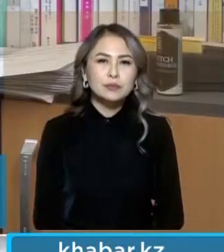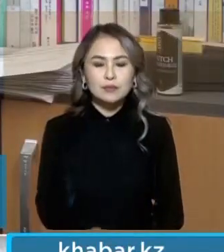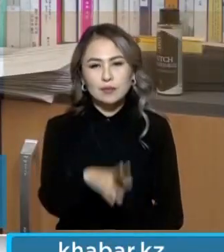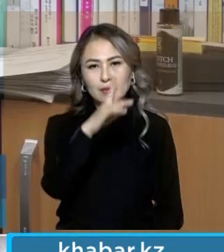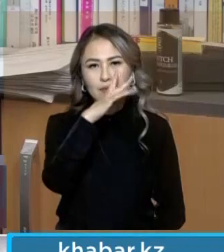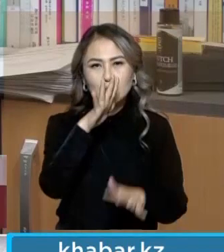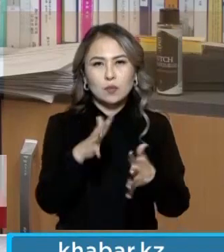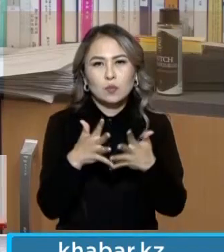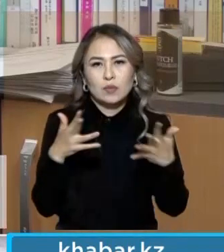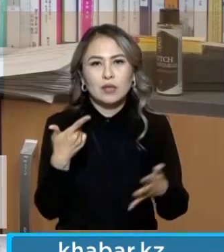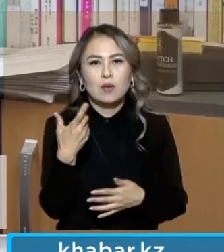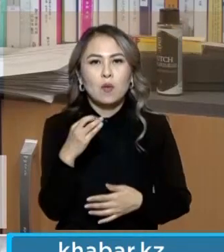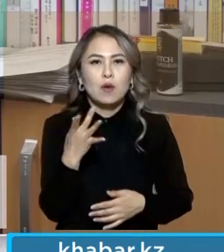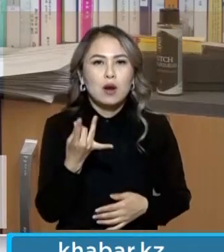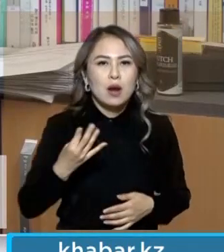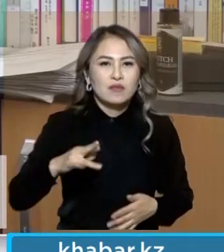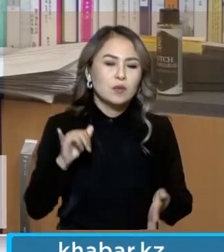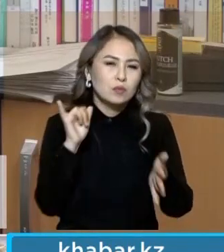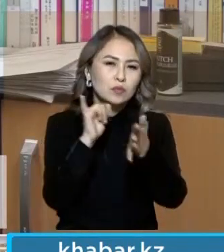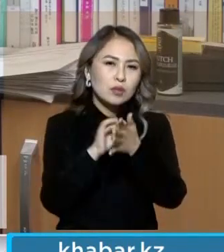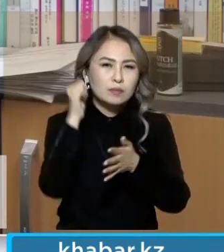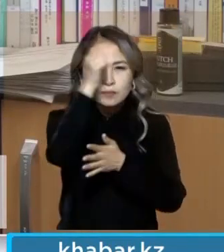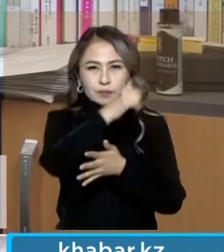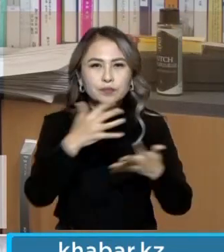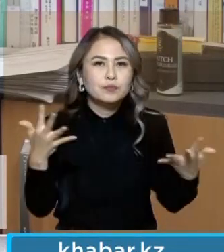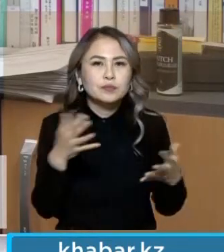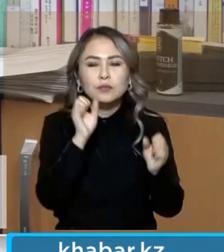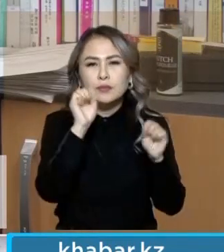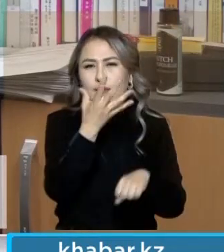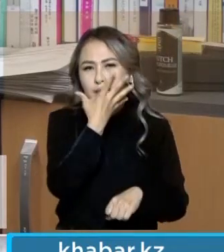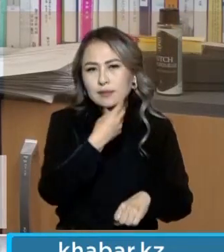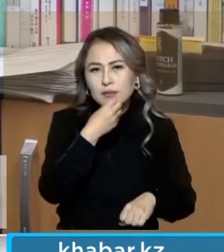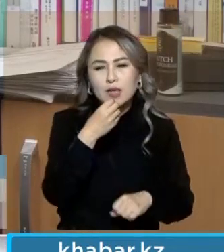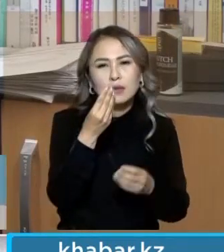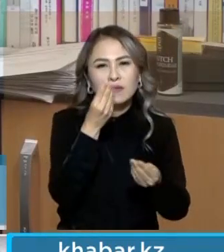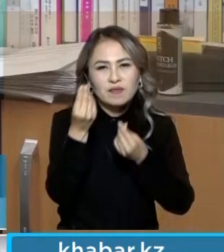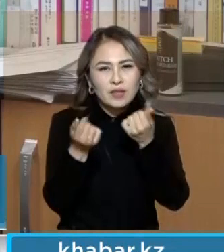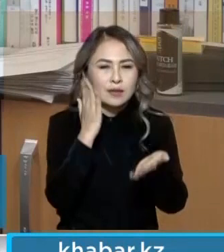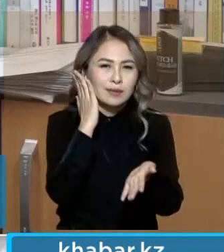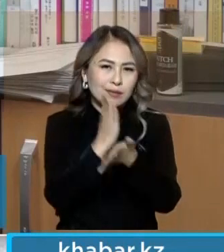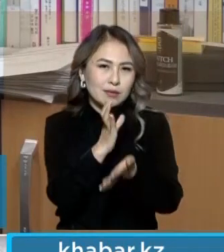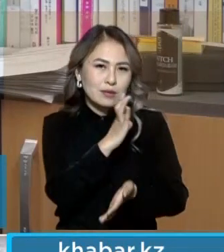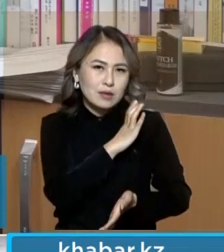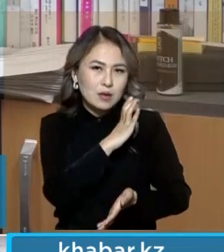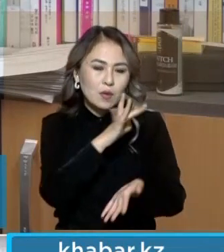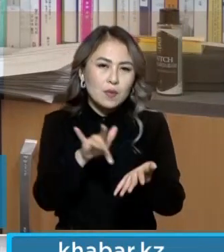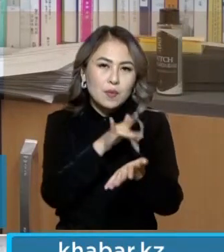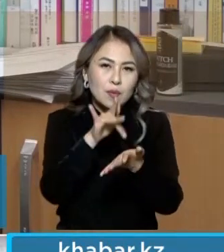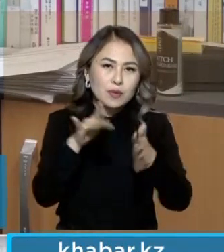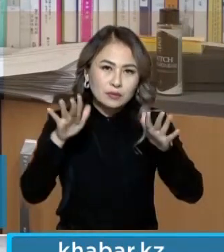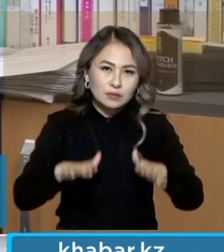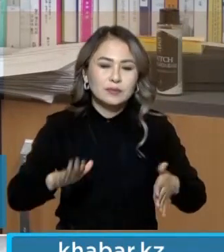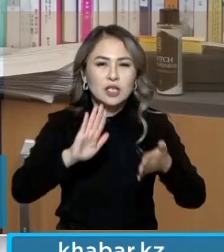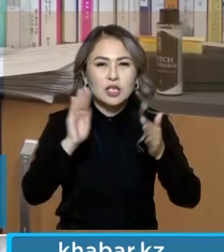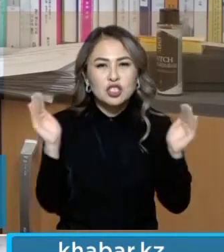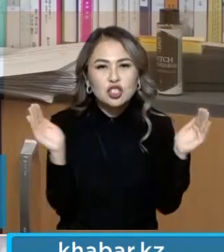Кореяның басты ерекшелігі географиялық орналасуы. Корея жылдың қай мезгілінде де әдемі пейзаждарға бай. Таулар, теңіз және қалалық орта. Мұның бәрі